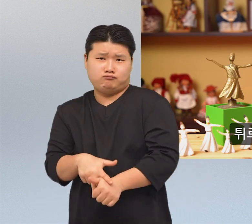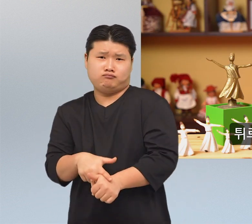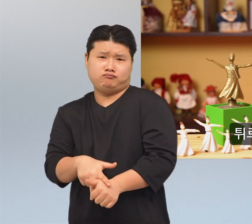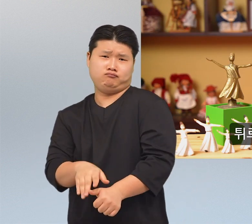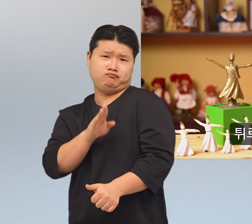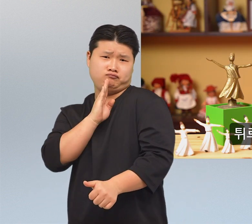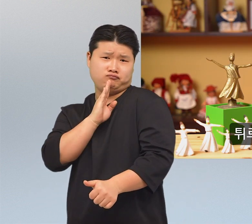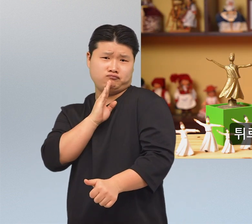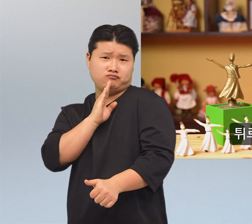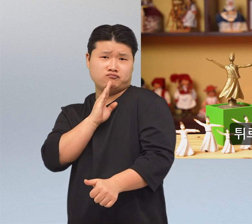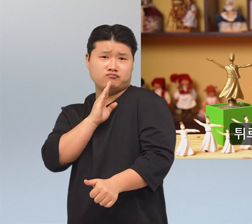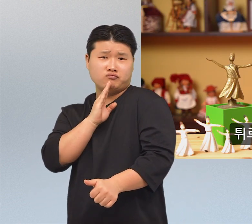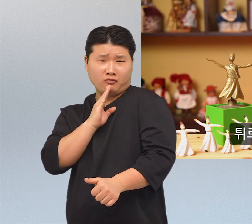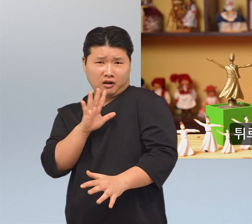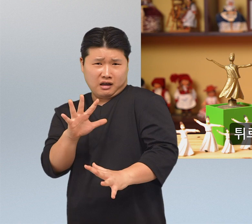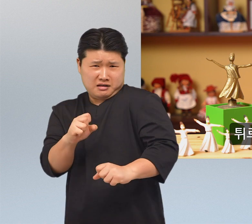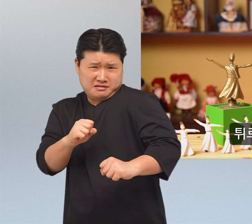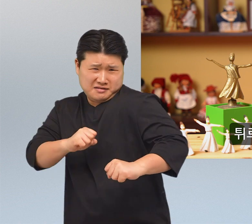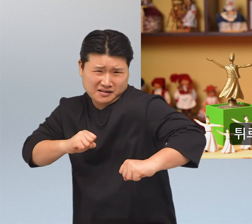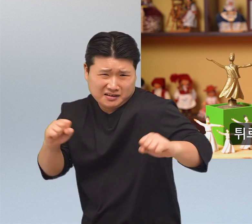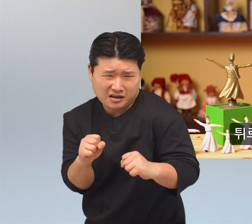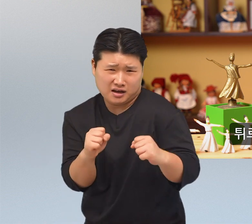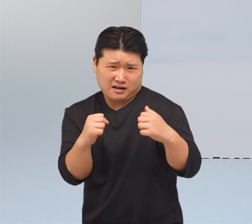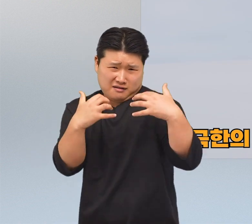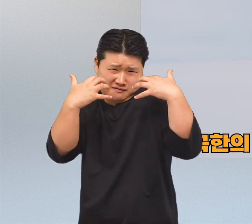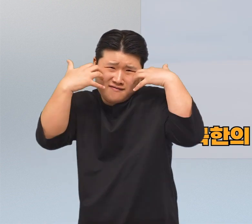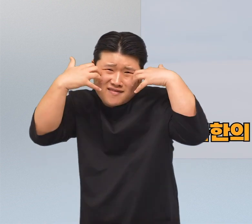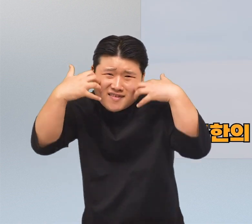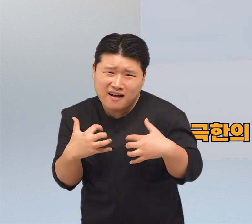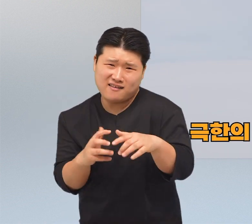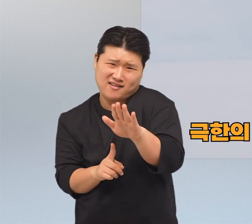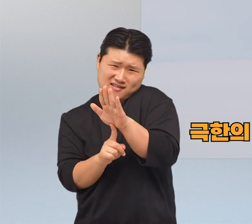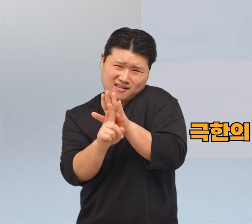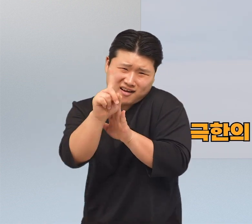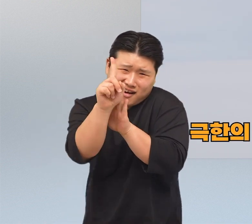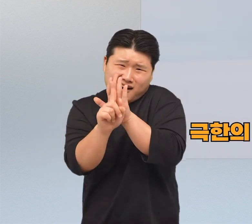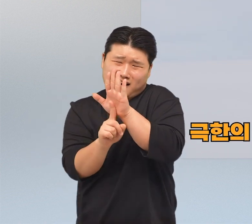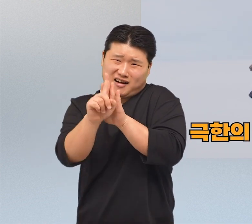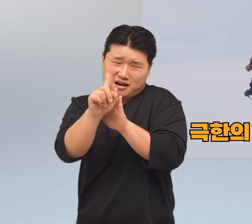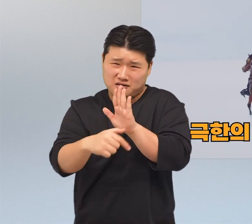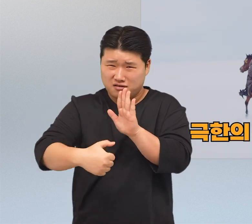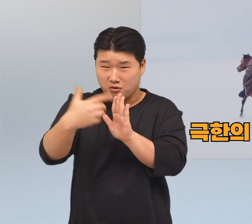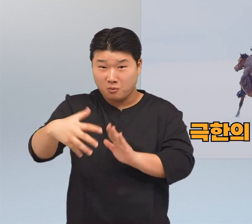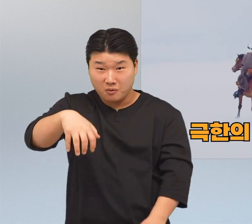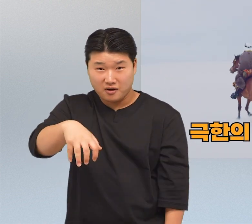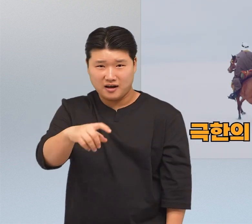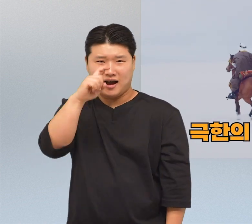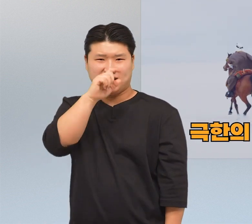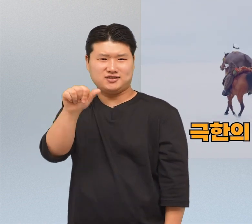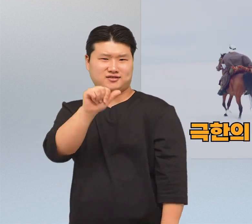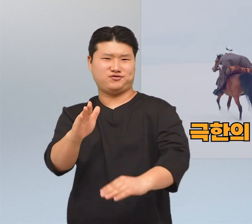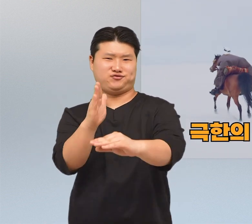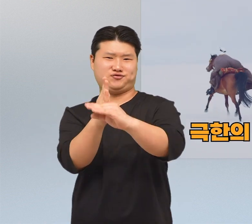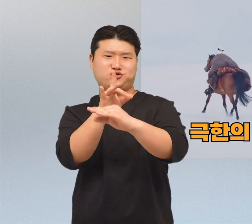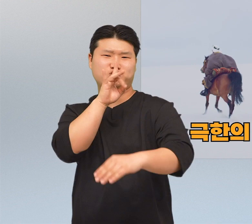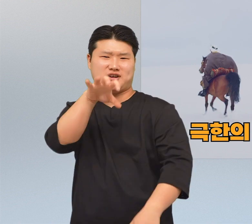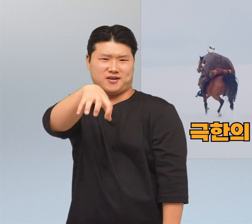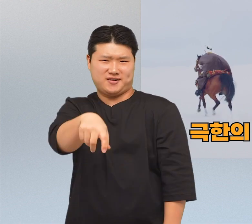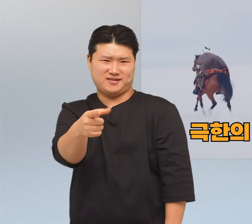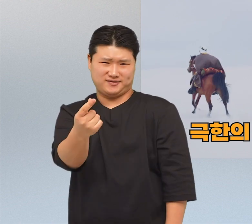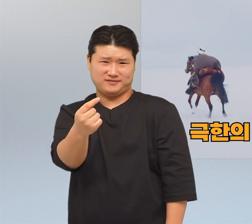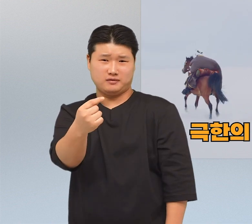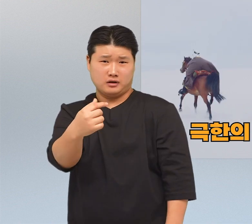튀르크인들은 원래 수렵 생활을 하던 사람들이었고 중앙아시아의 기후는 극한의 더위와 추위를